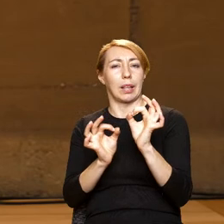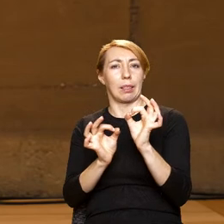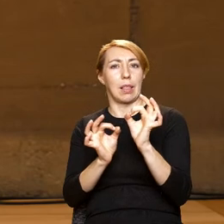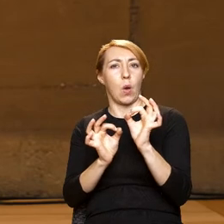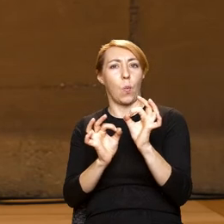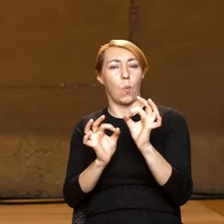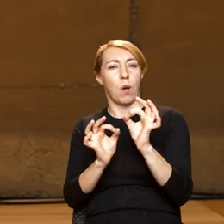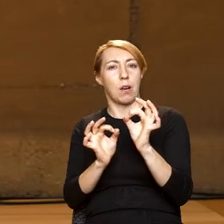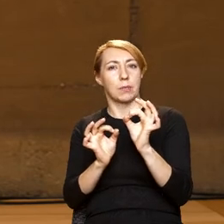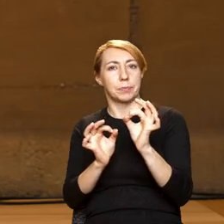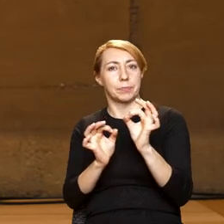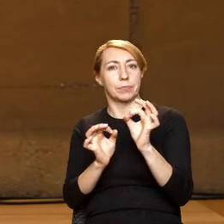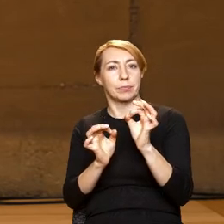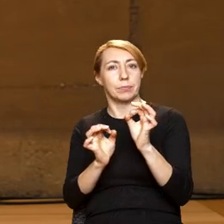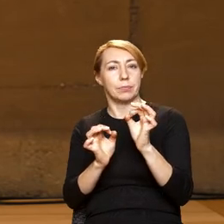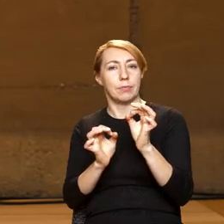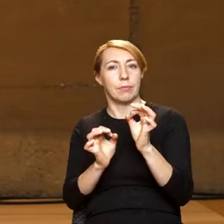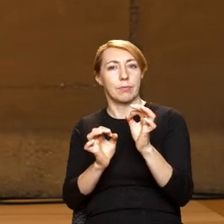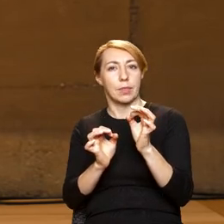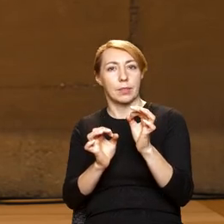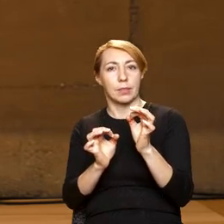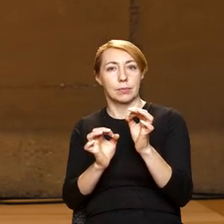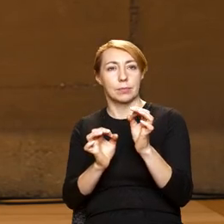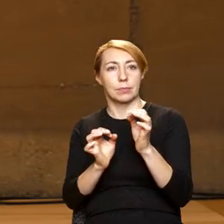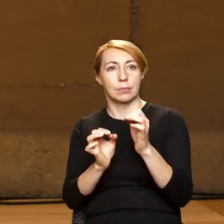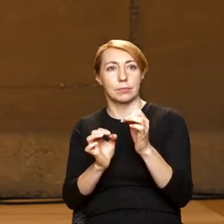do czynienia właśnie z oryginałem i